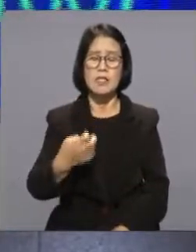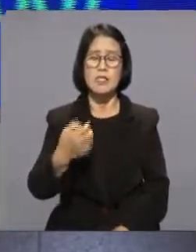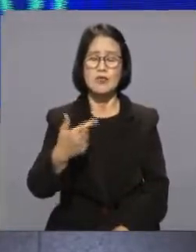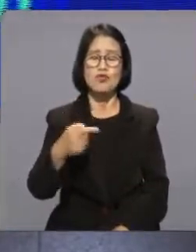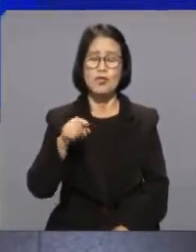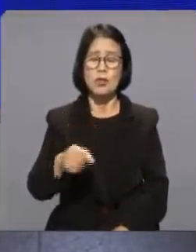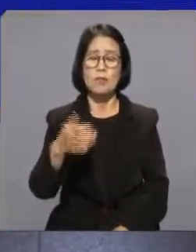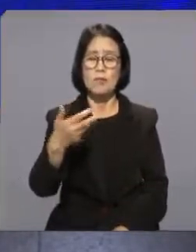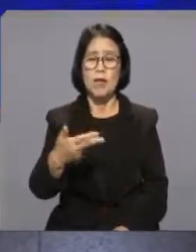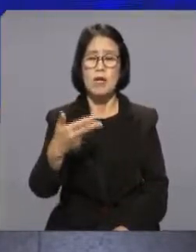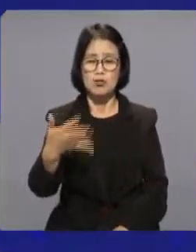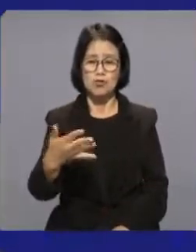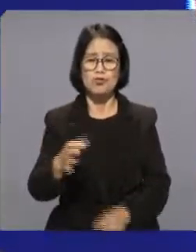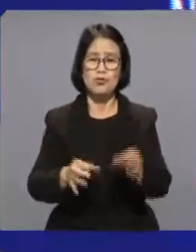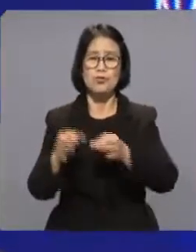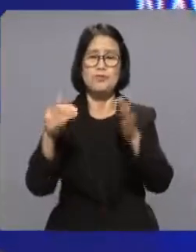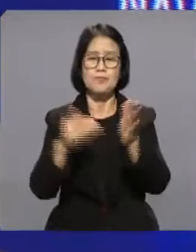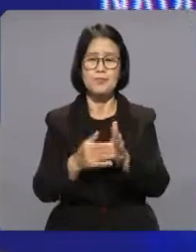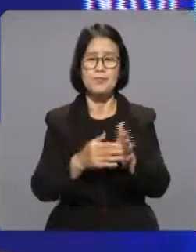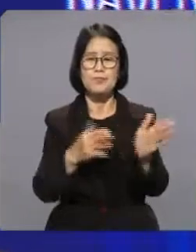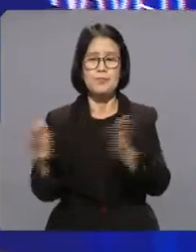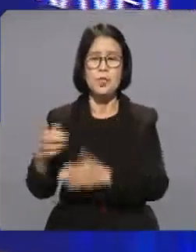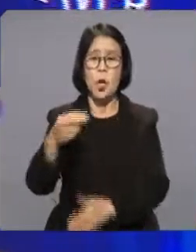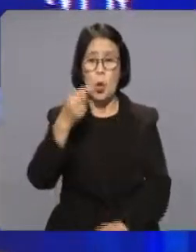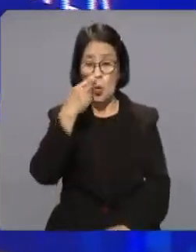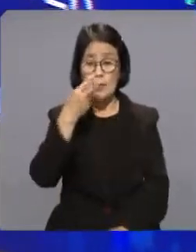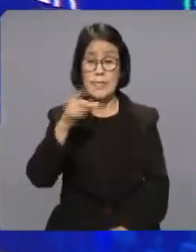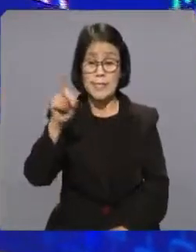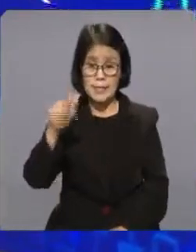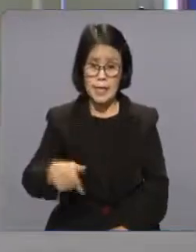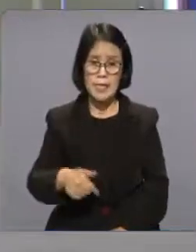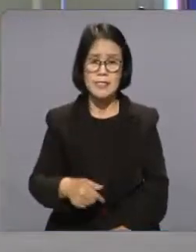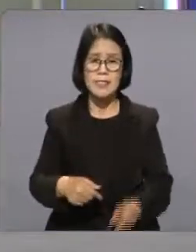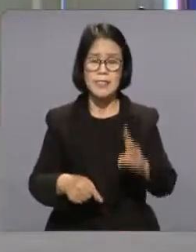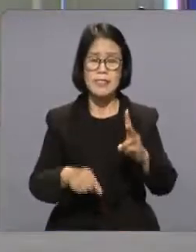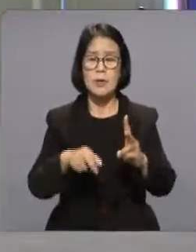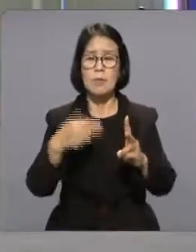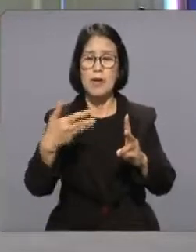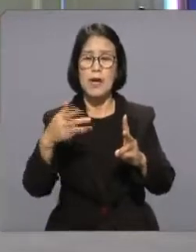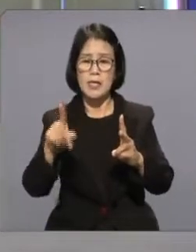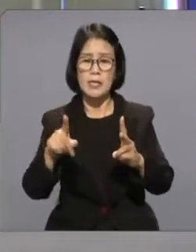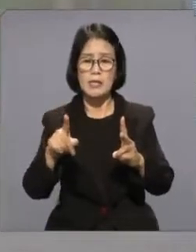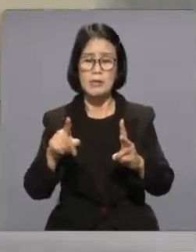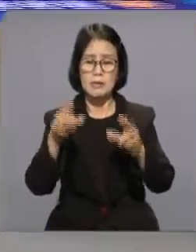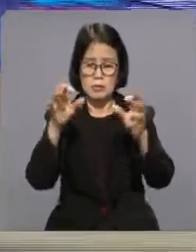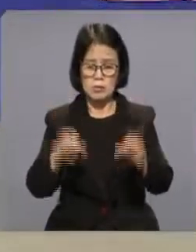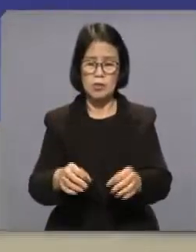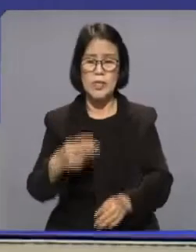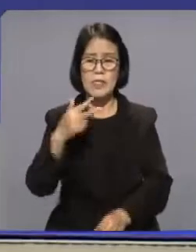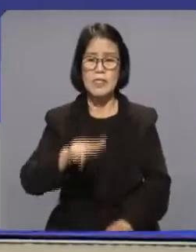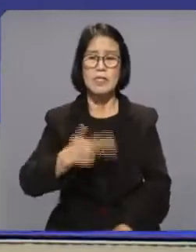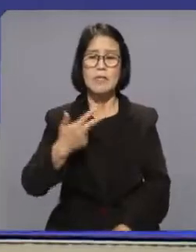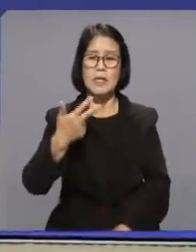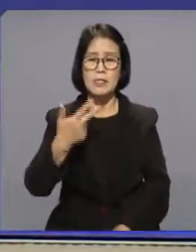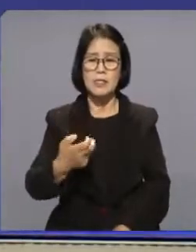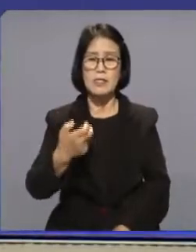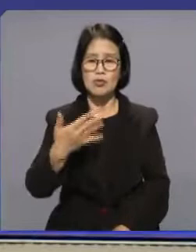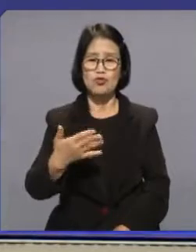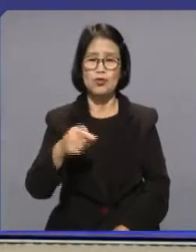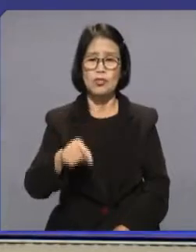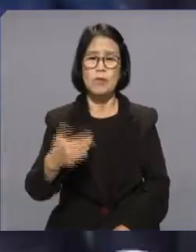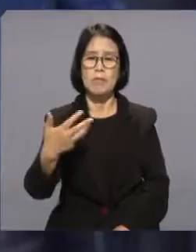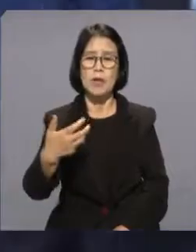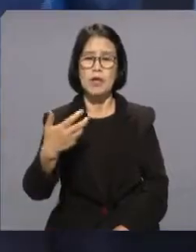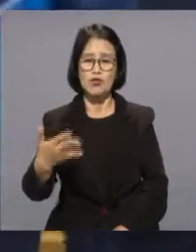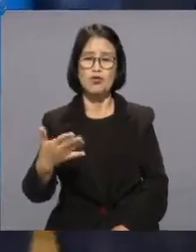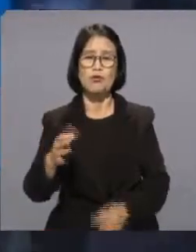2,426.89로 장을 마쳤습니다. 코스닥 역시 2.81% 급락하며 779.89에